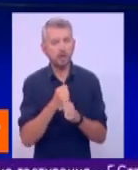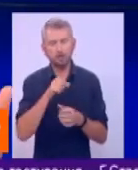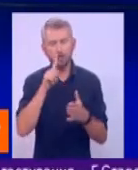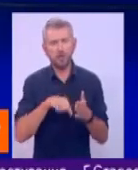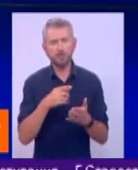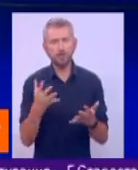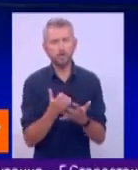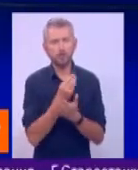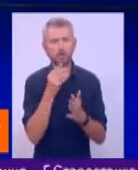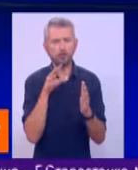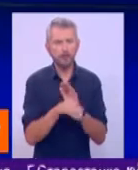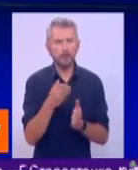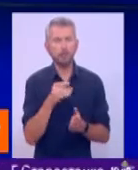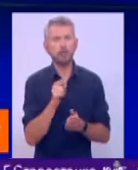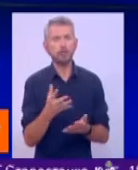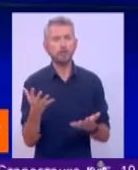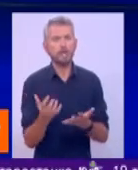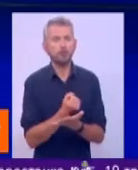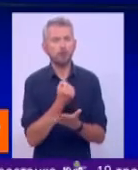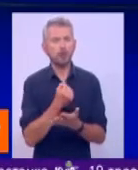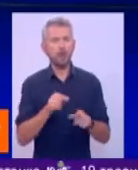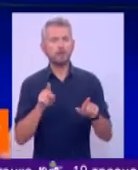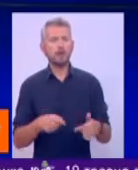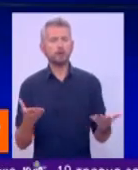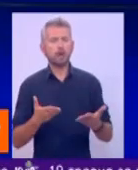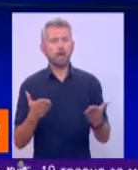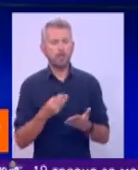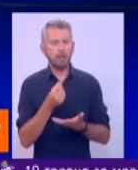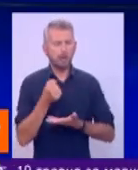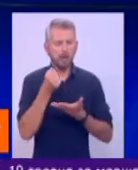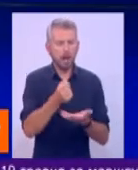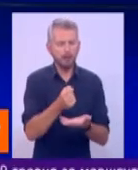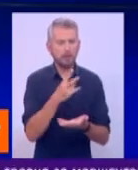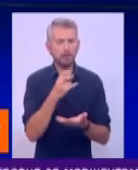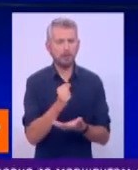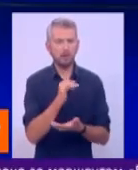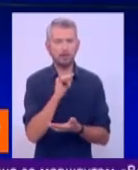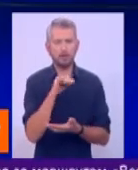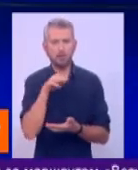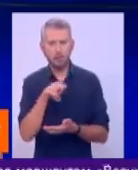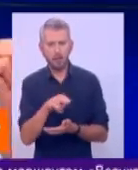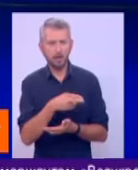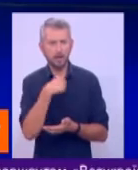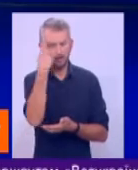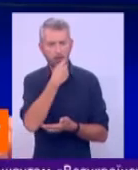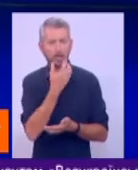вы найдете инвесторов, возможно, вы найдете даже какие-то гранты на ИТП, на индивидуальный